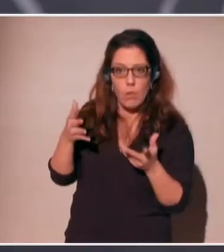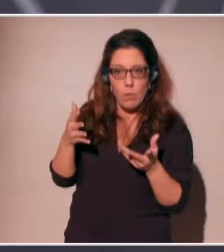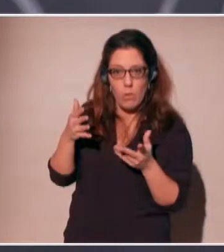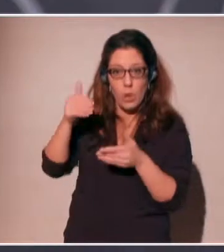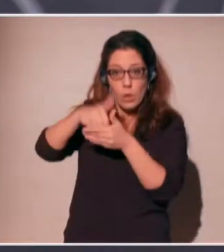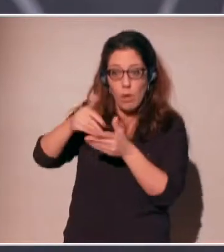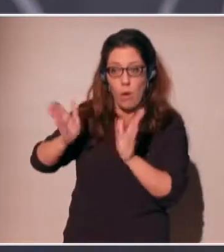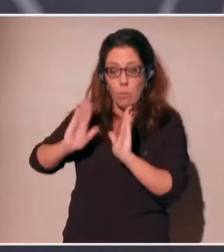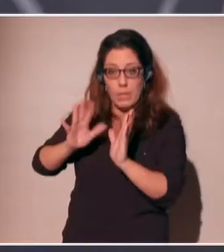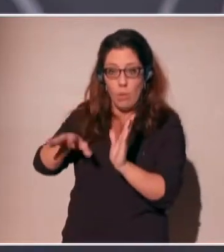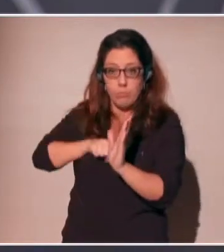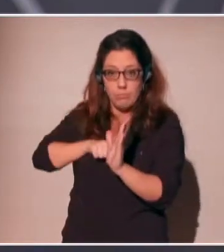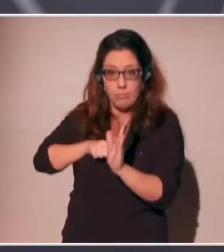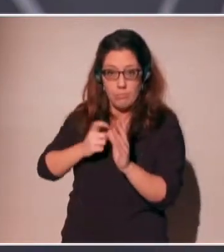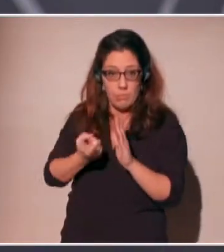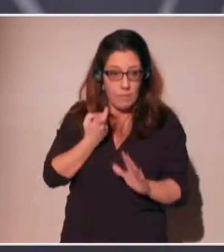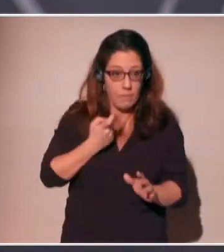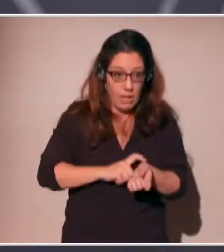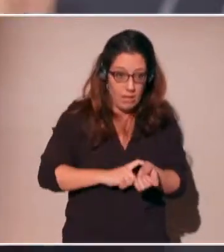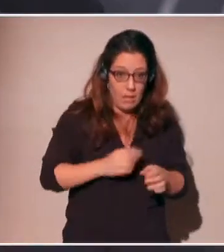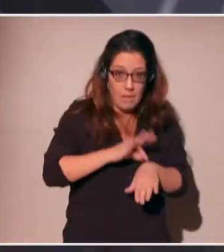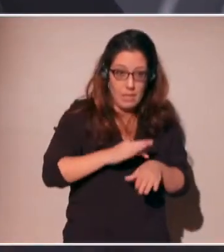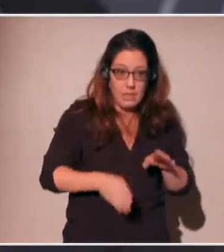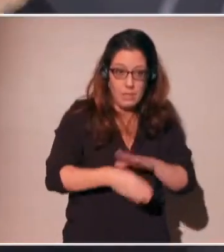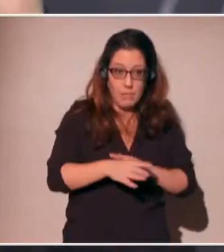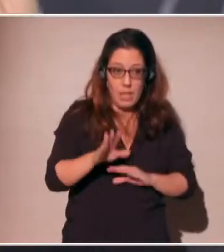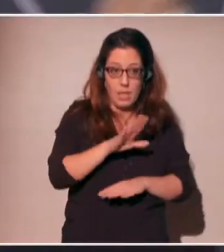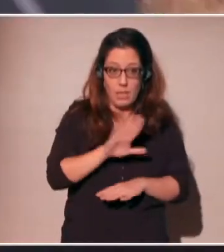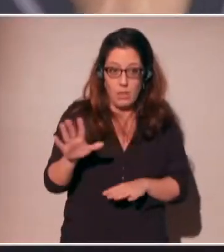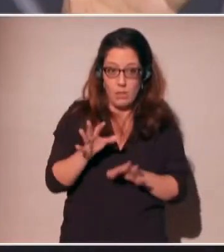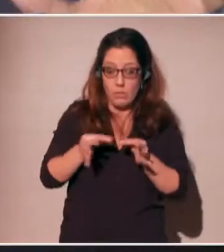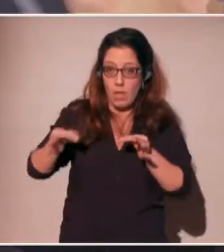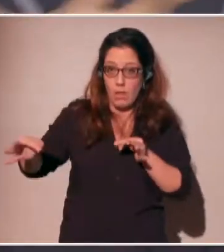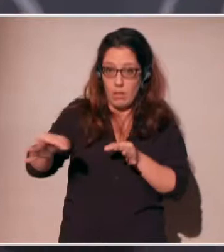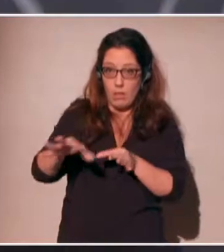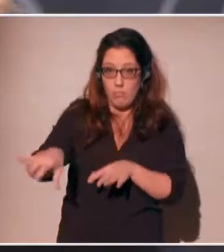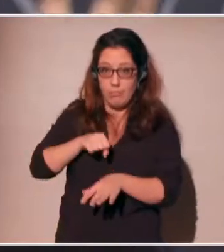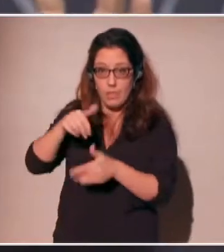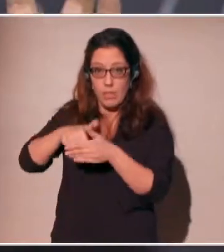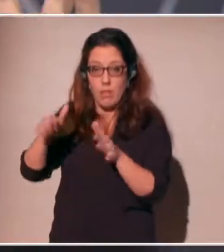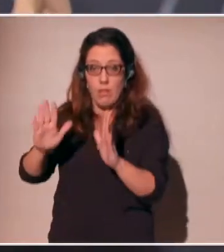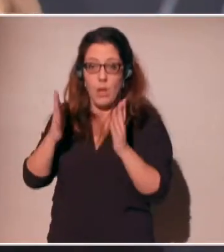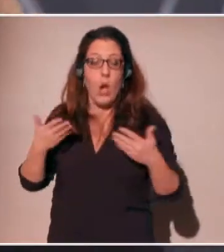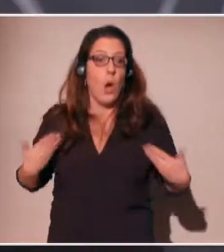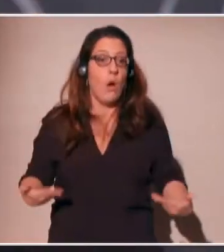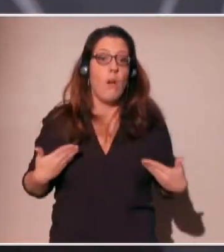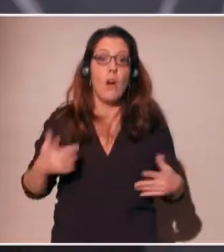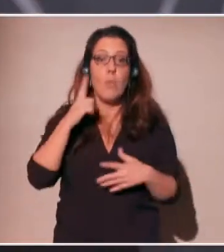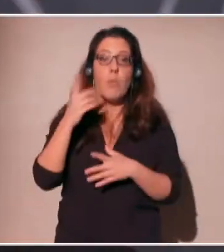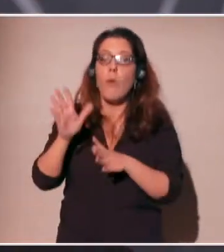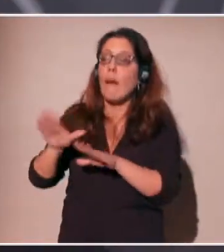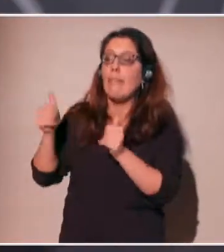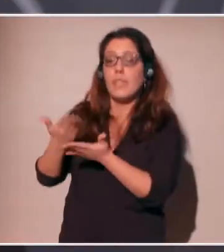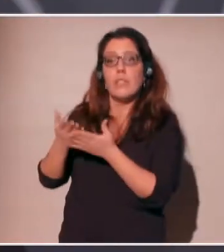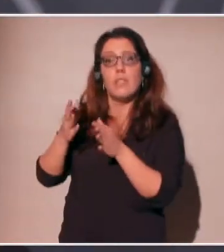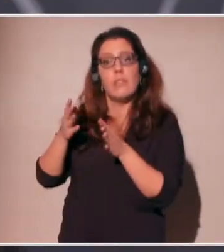nosocomiales attrapées dans les hôpitaux. Donc, et comment les éviter? Eh bien, il n'y a pas de technologie à l'heure actuelle pour éviter ces infections nosocomiales. On a commencé à utiliser,